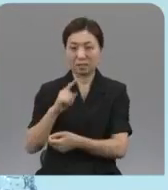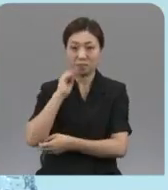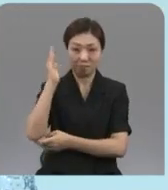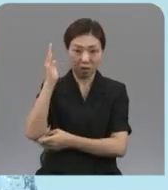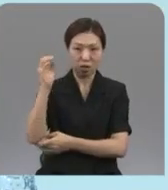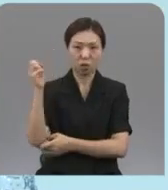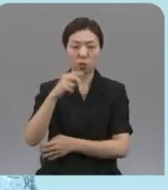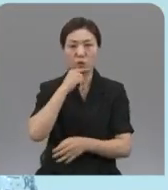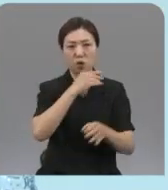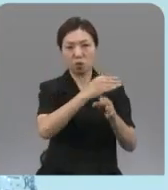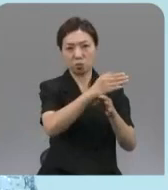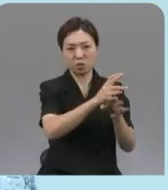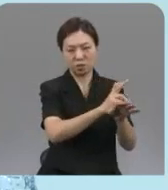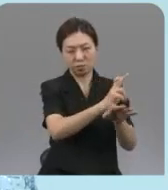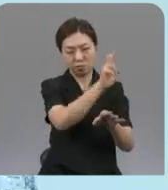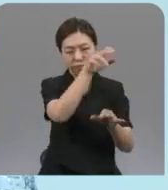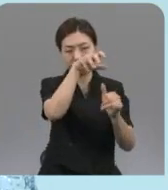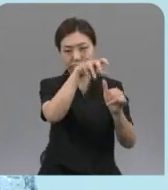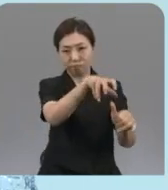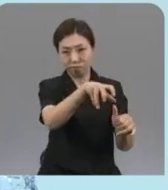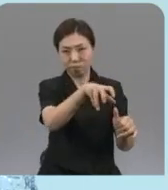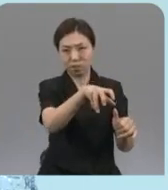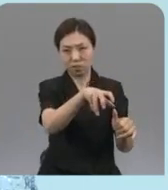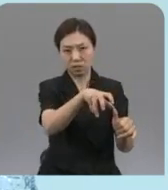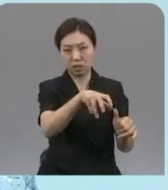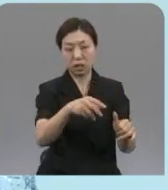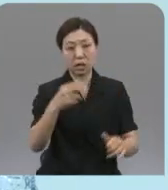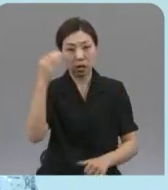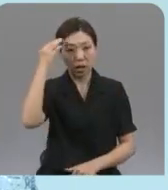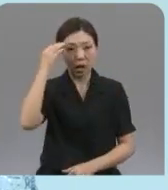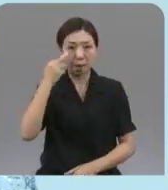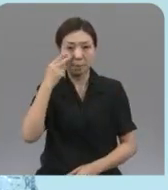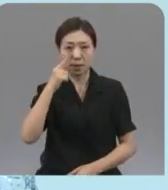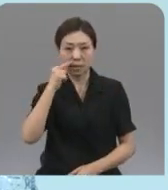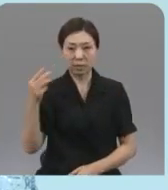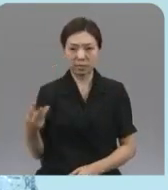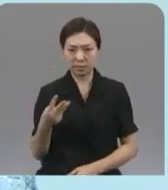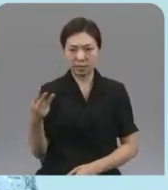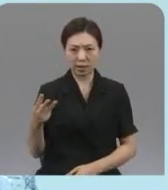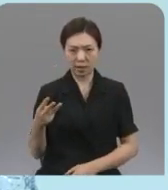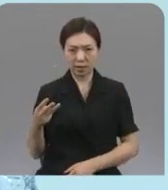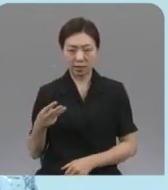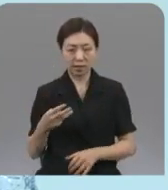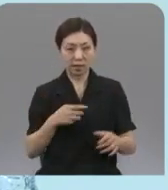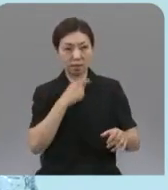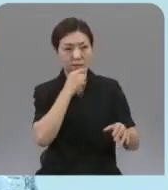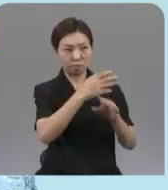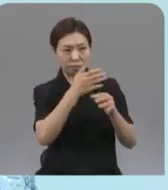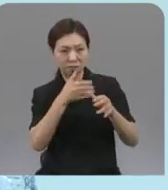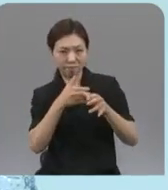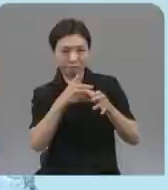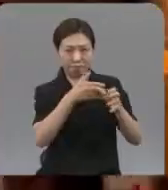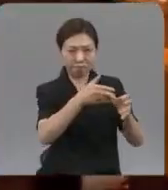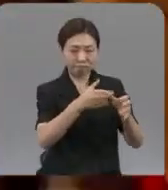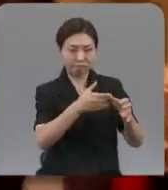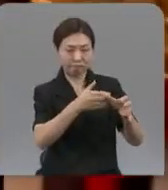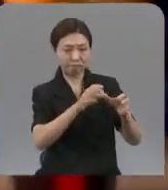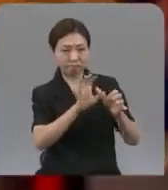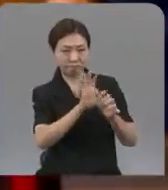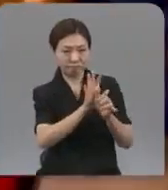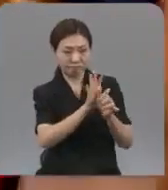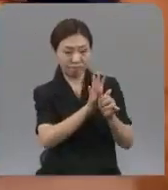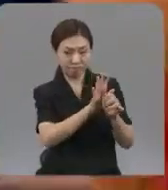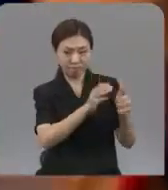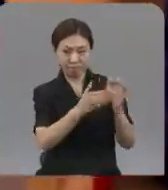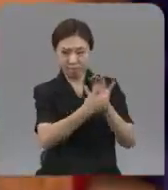衅。赵贤东说，北韩的核岛威胁越大，韩美同盟的压倒性防御态势也就越强。赵贤东还表